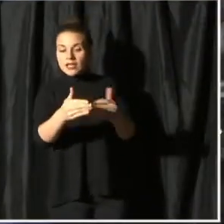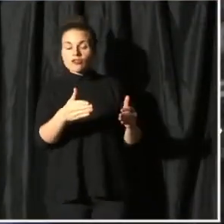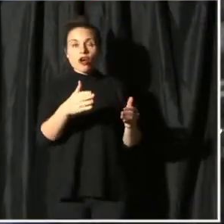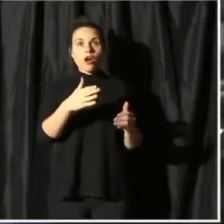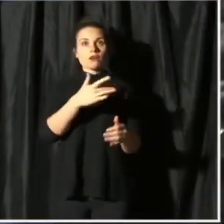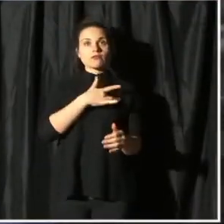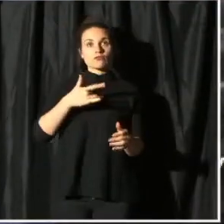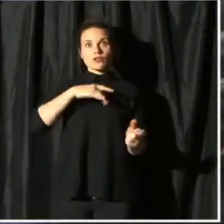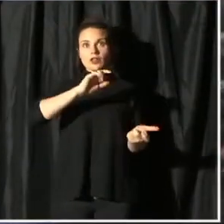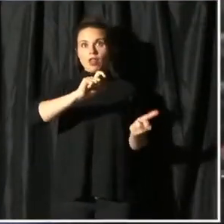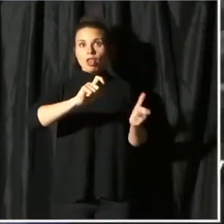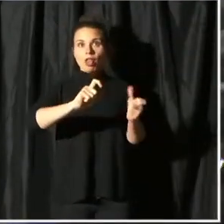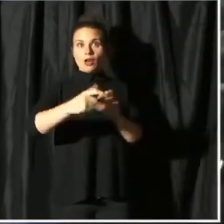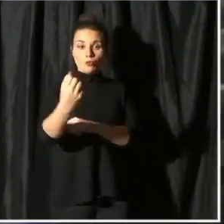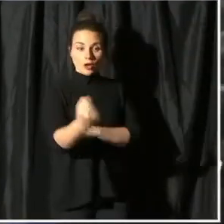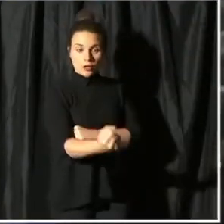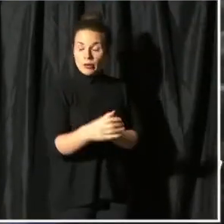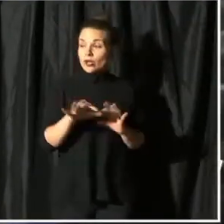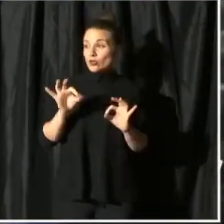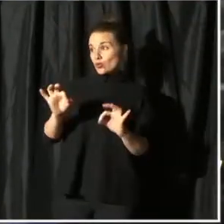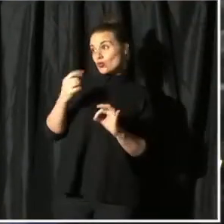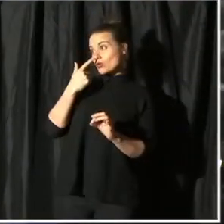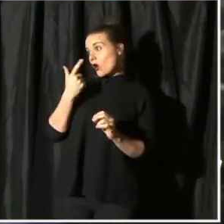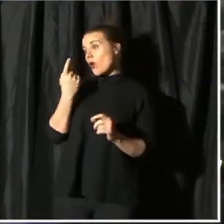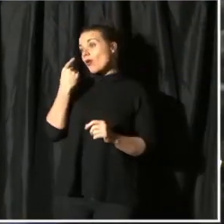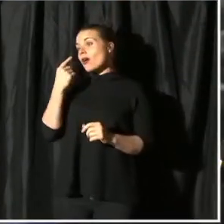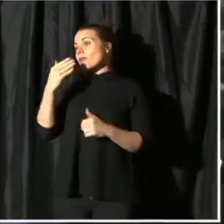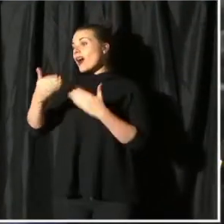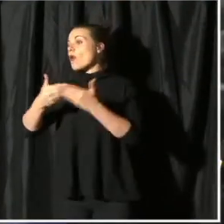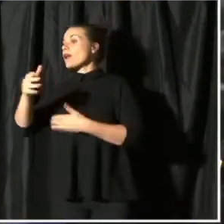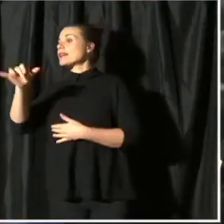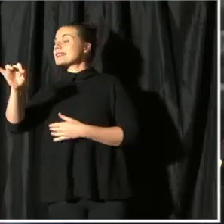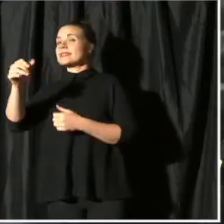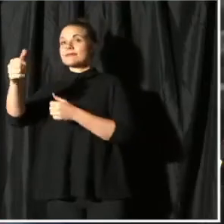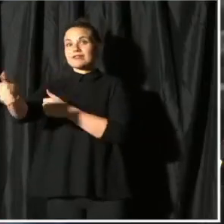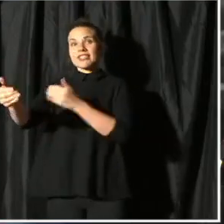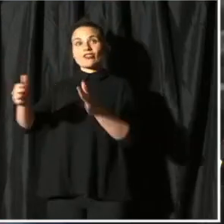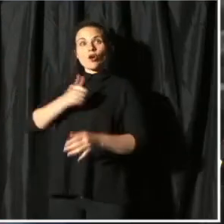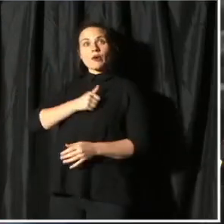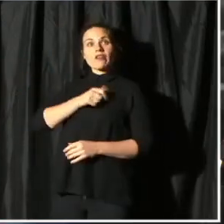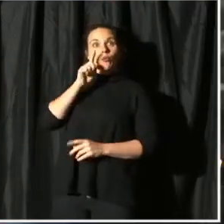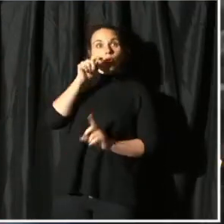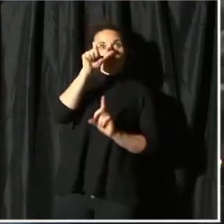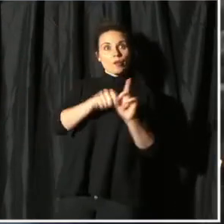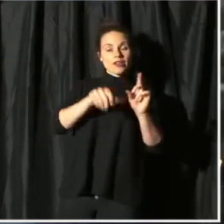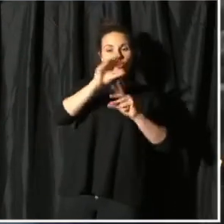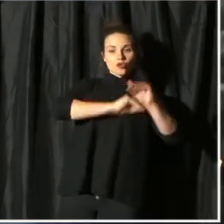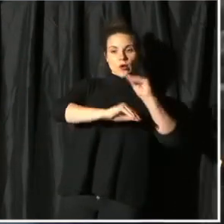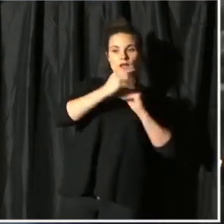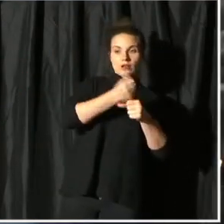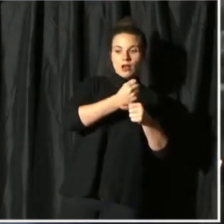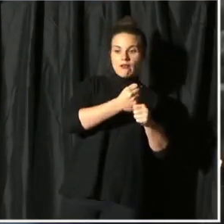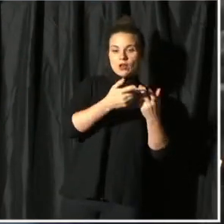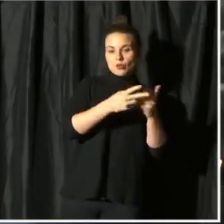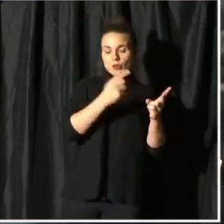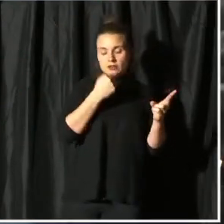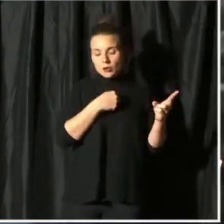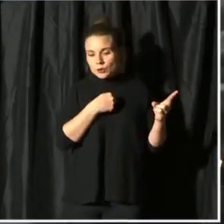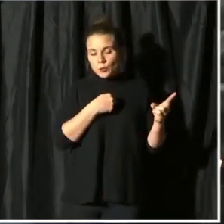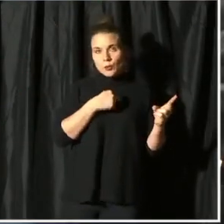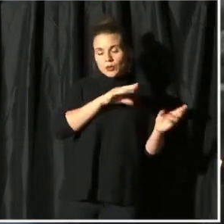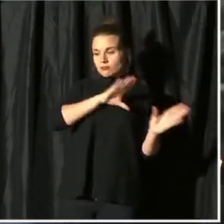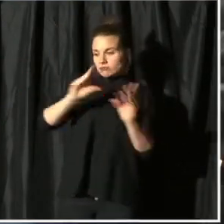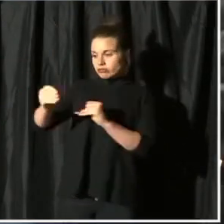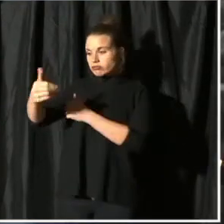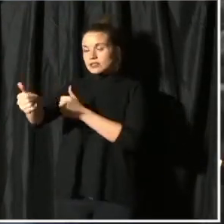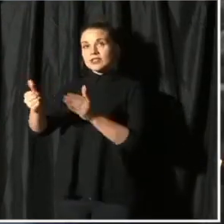je pense que ça va en faveur du privé puisque il ya des soignants qui partent dans le privé en espérant des meilleures conditions de travail sauf que ça